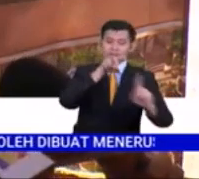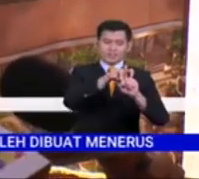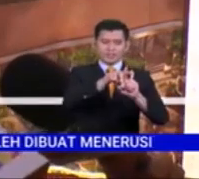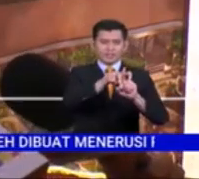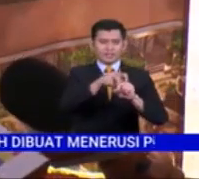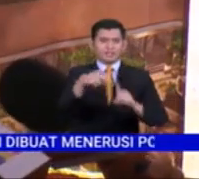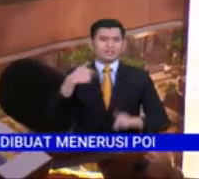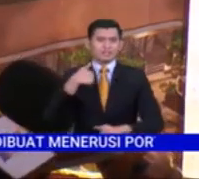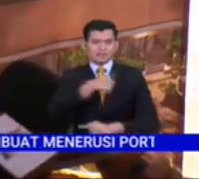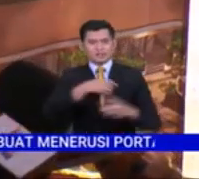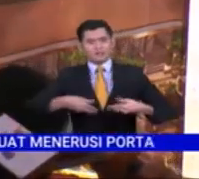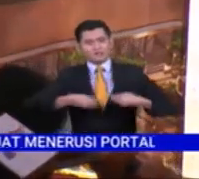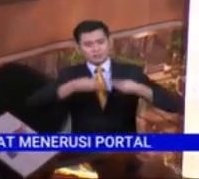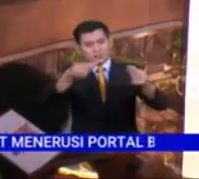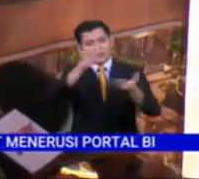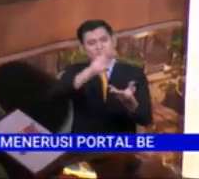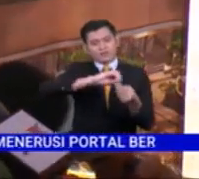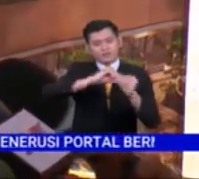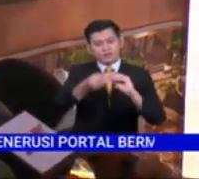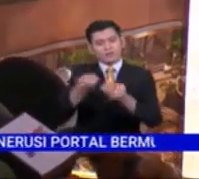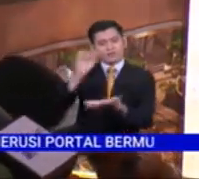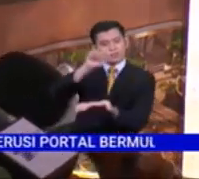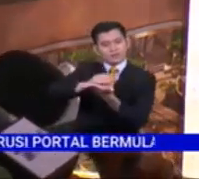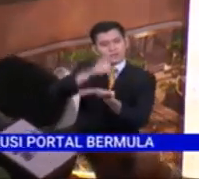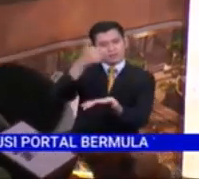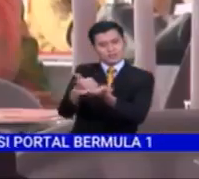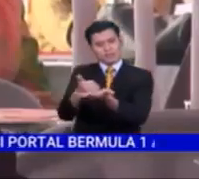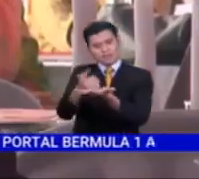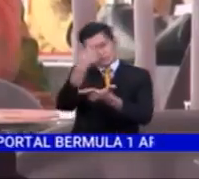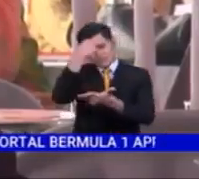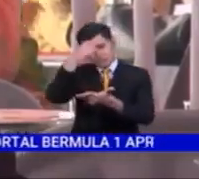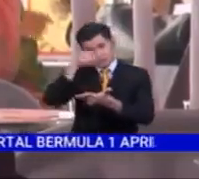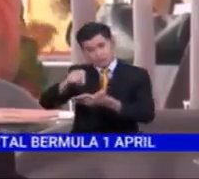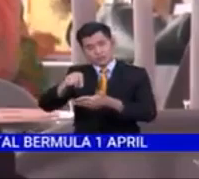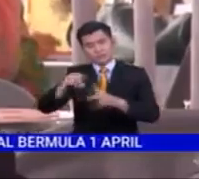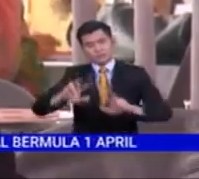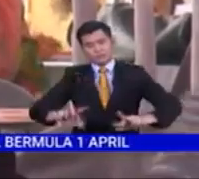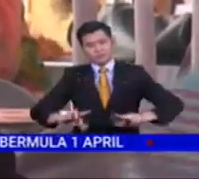nombor akaun direct dengan pihak pembinaan ini.